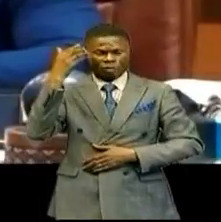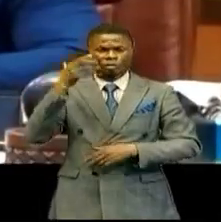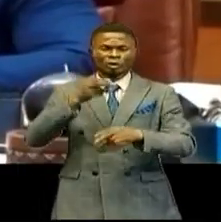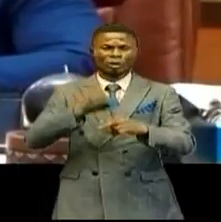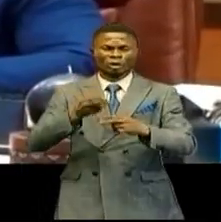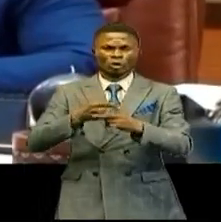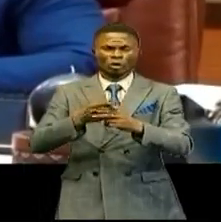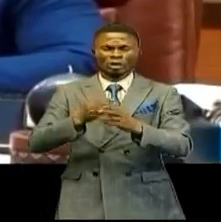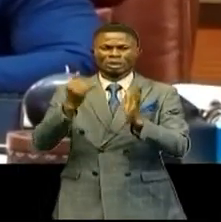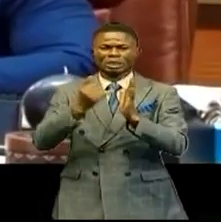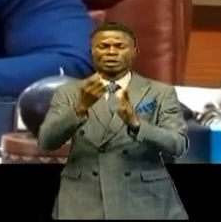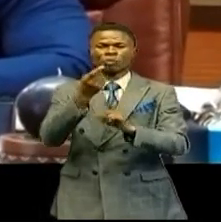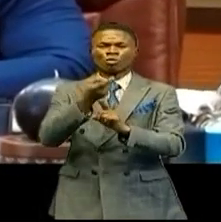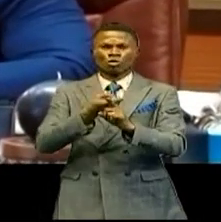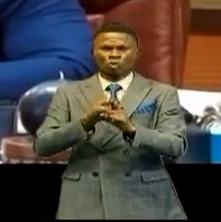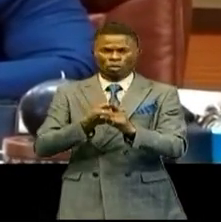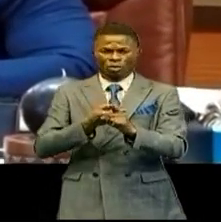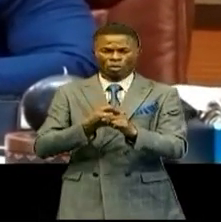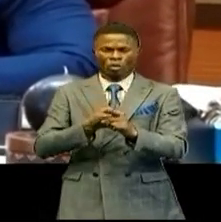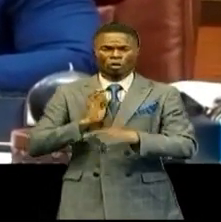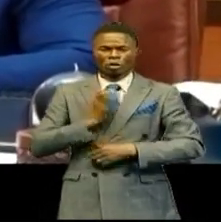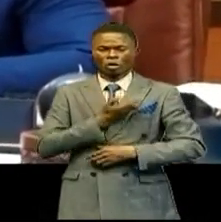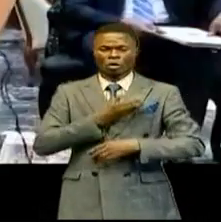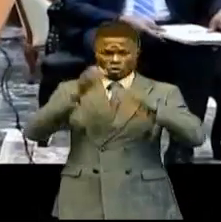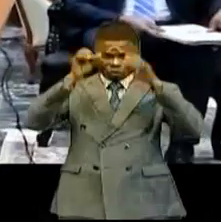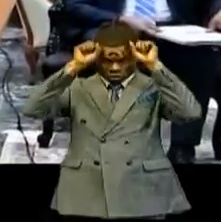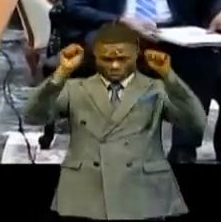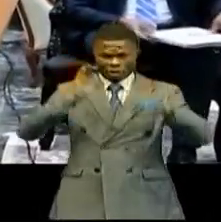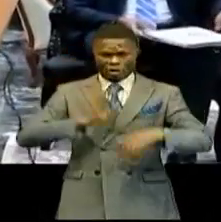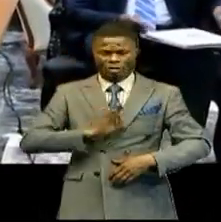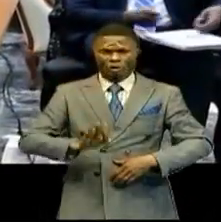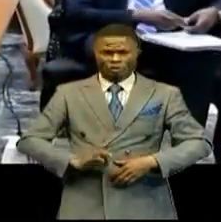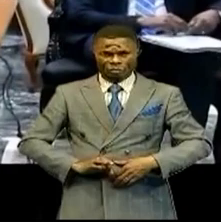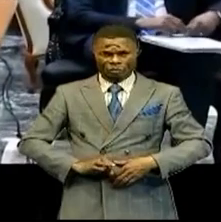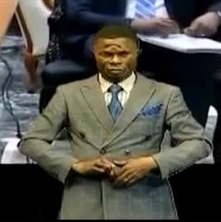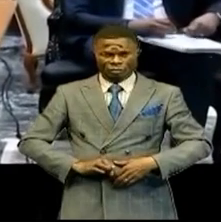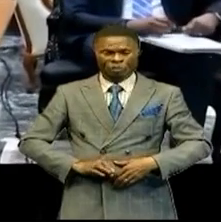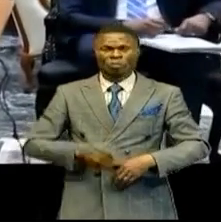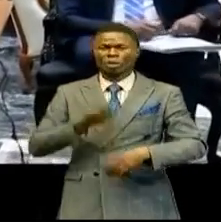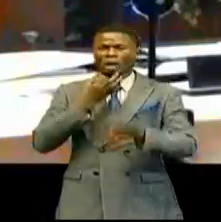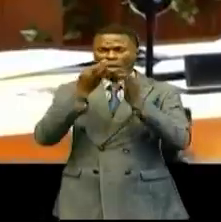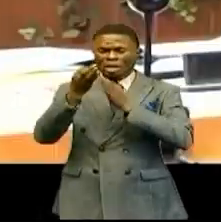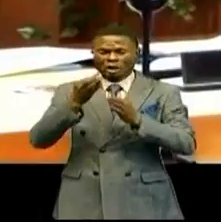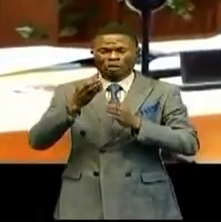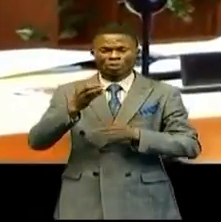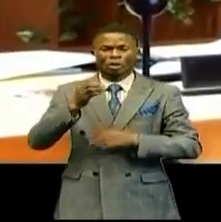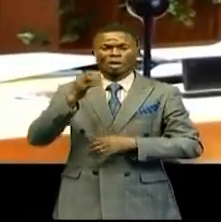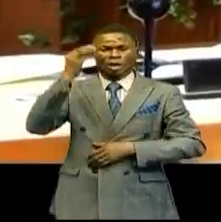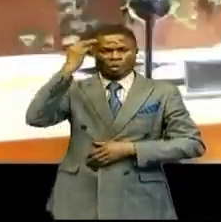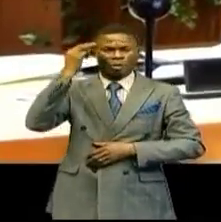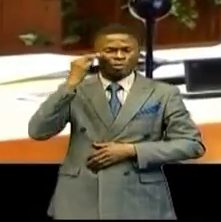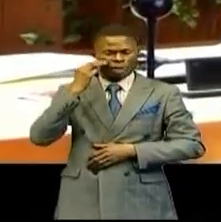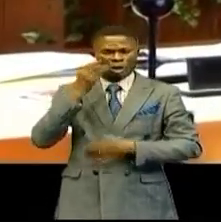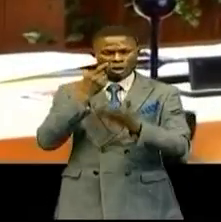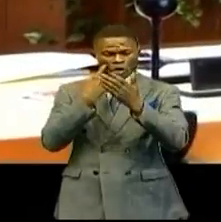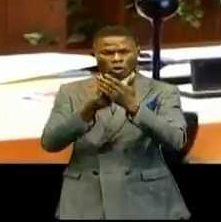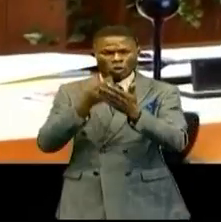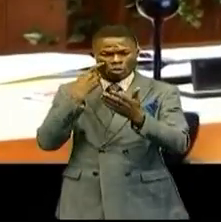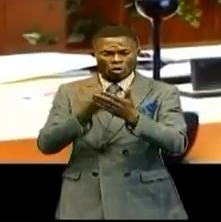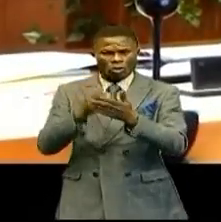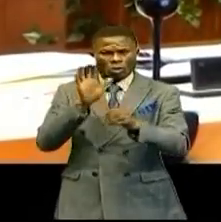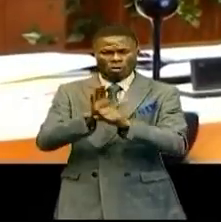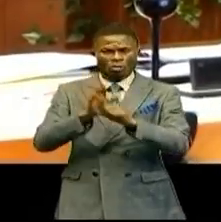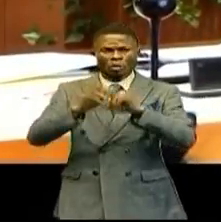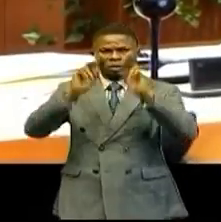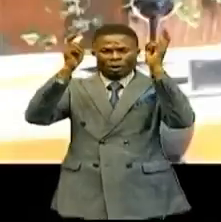de 6 mois. Le président de la République a fait part au Conseil du constat observé sur la plupart des artères de la